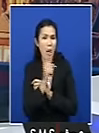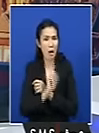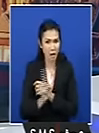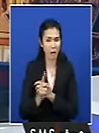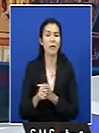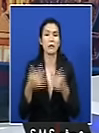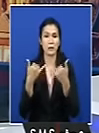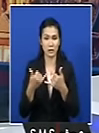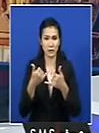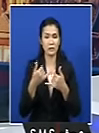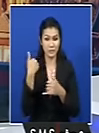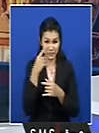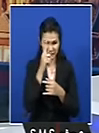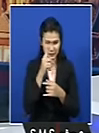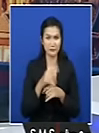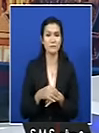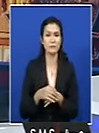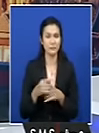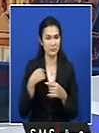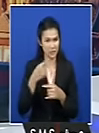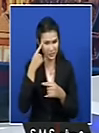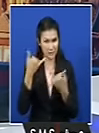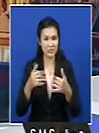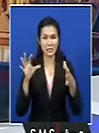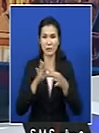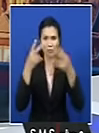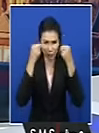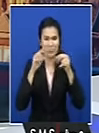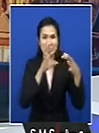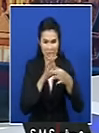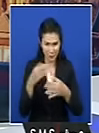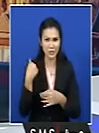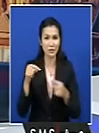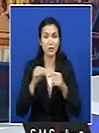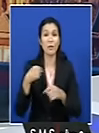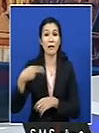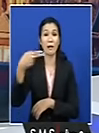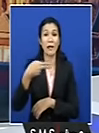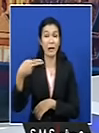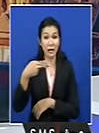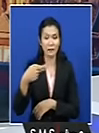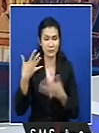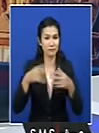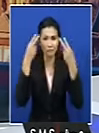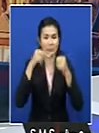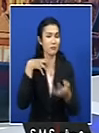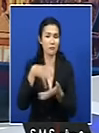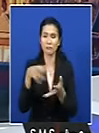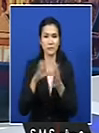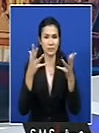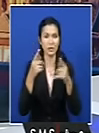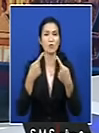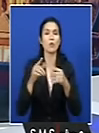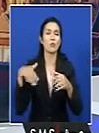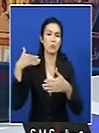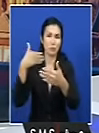นอกจากเรื่องคุณวัฒนาอีกเรื่องหนึ่งที่หนีไม่พ้นตัวนายกรัฐมนตรีคือหลานนายก ค่ะแล้วท่านนายกไม่ได้พูดถึงเรื่องนี้เลยนะคะจนกระทั่